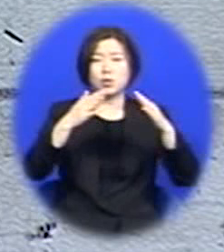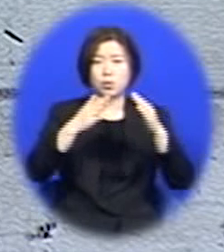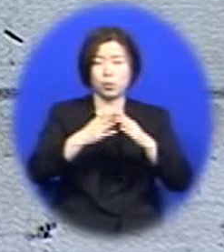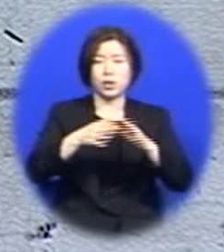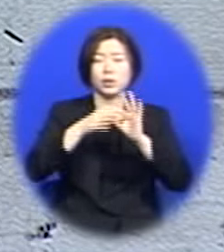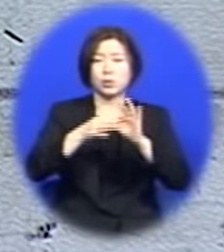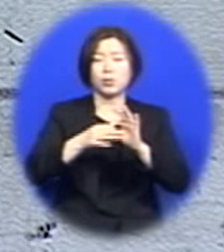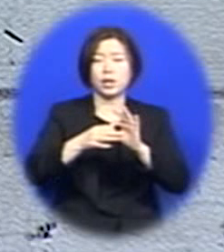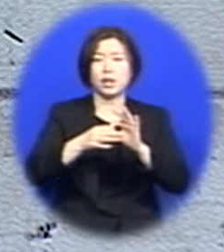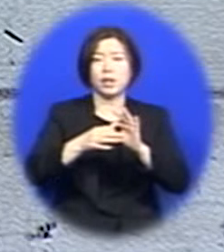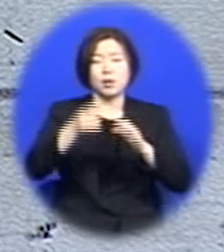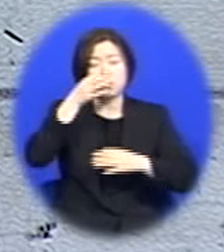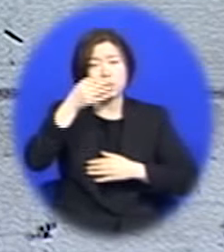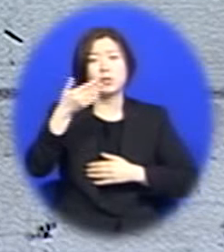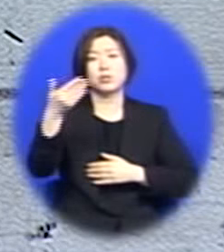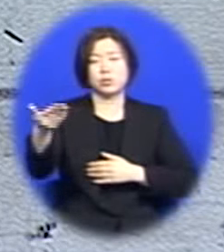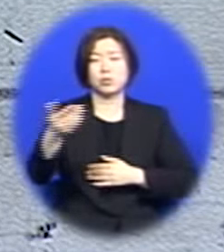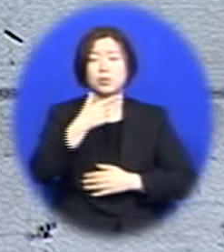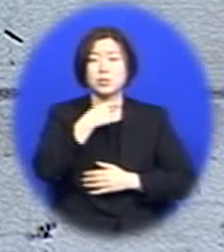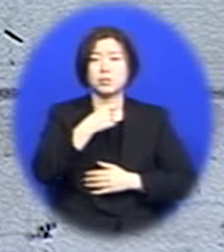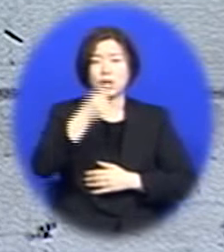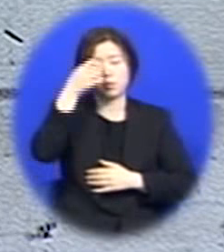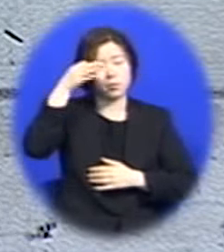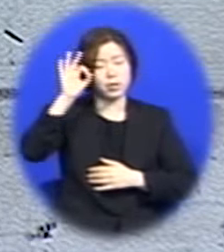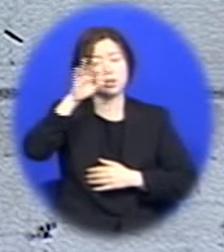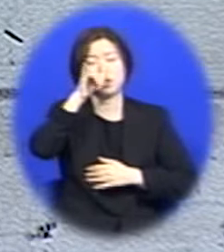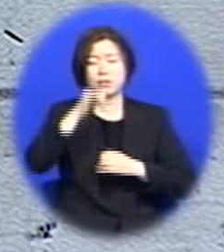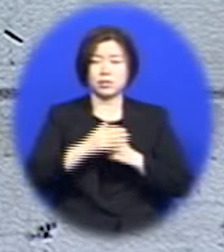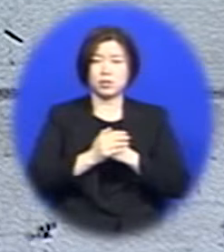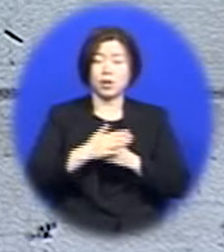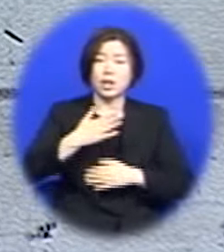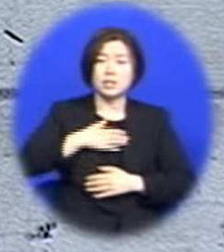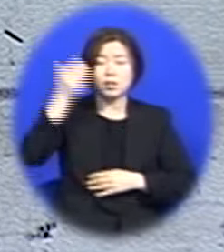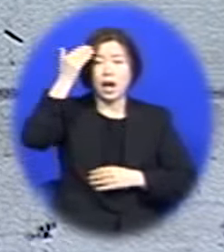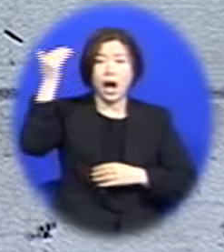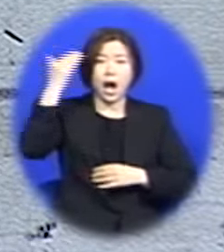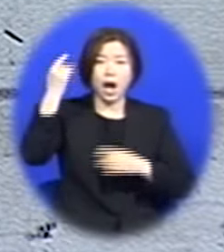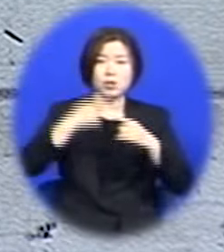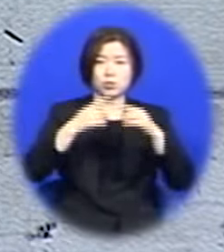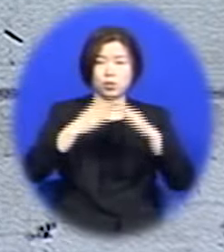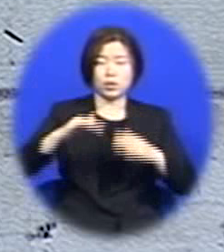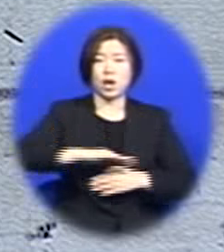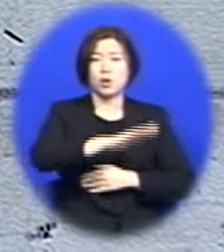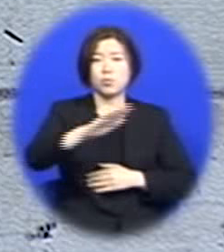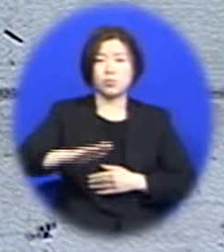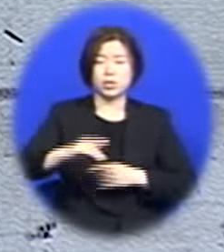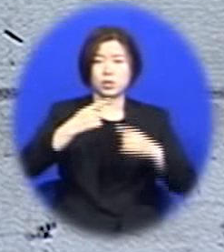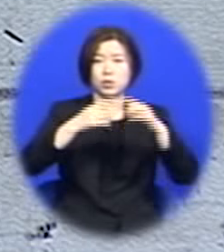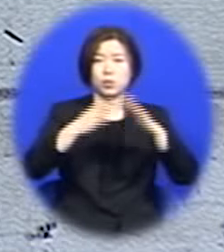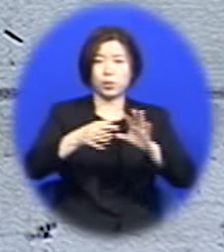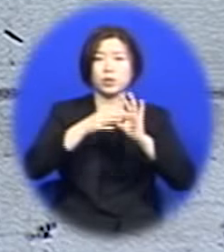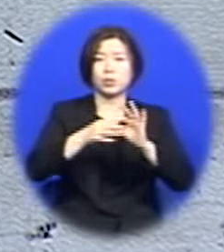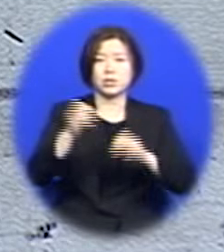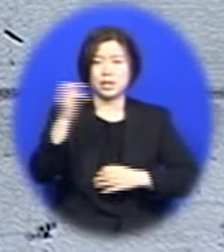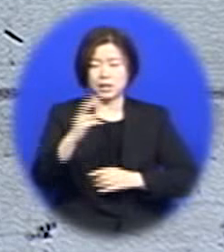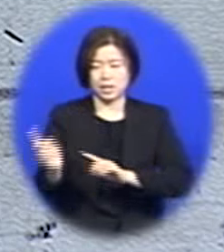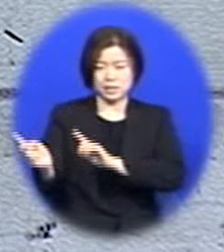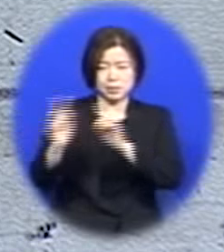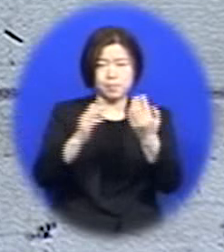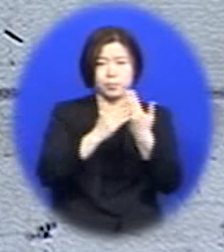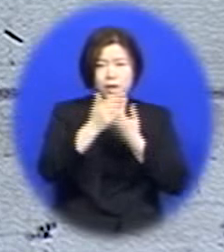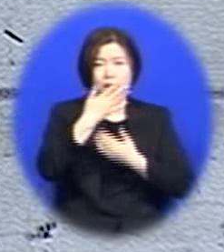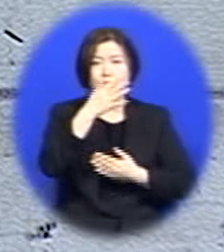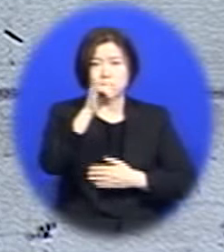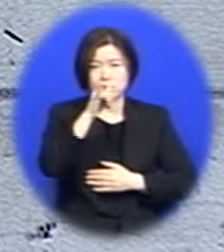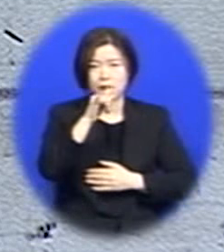보여주시려고 하십니다고 깨달았어요. 저는 한국 교회가 우리 교회를 통해서 다시 일어날 수 있다, 다시